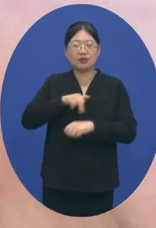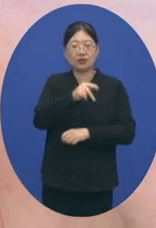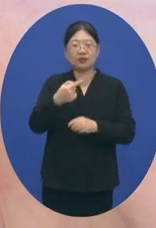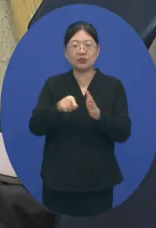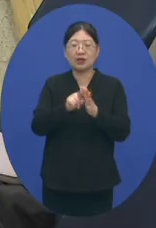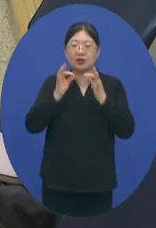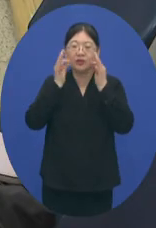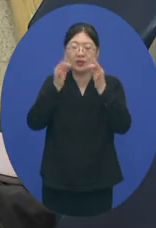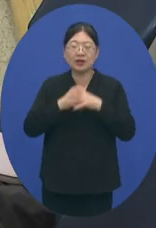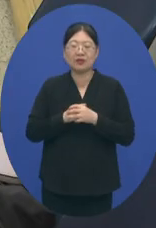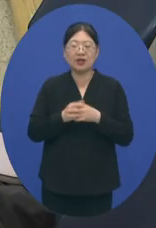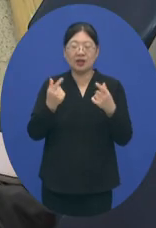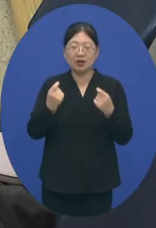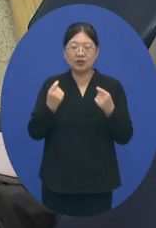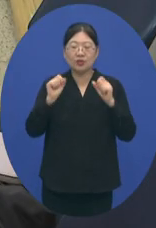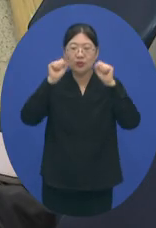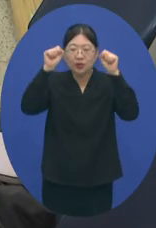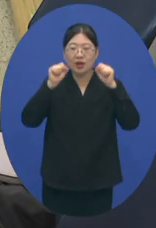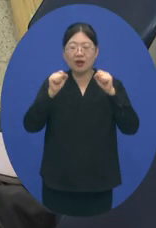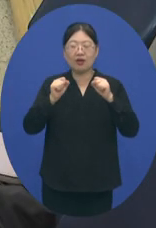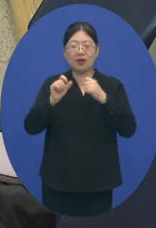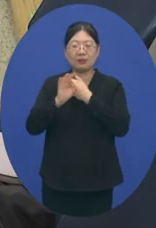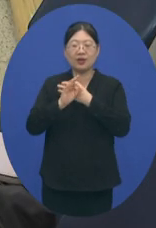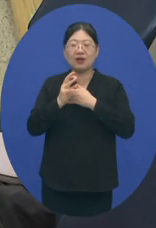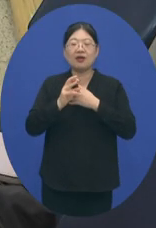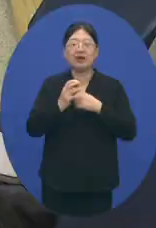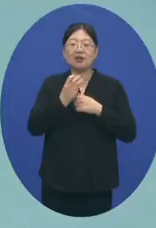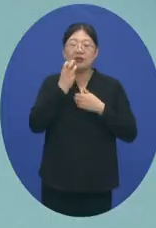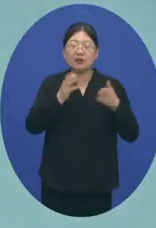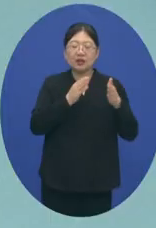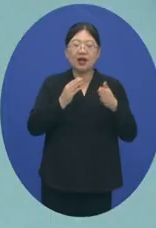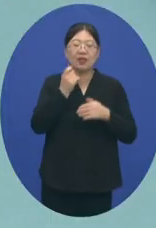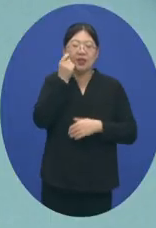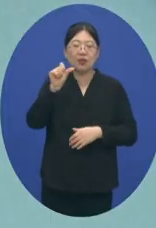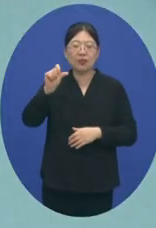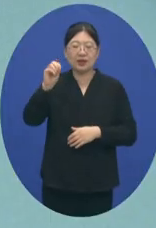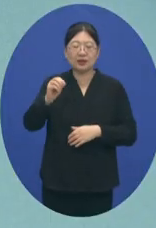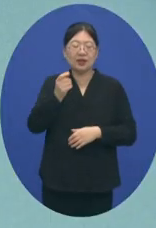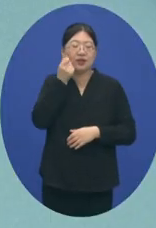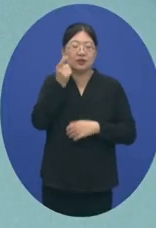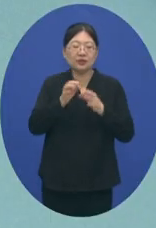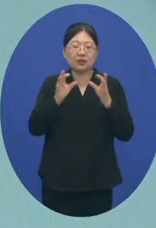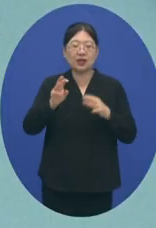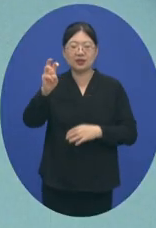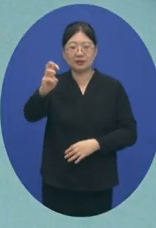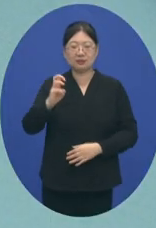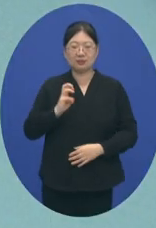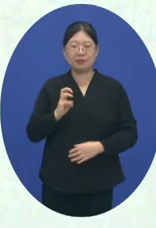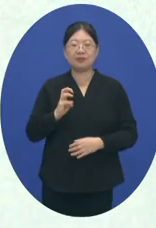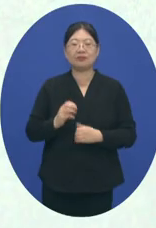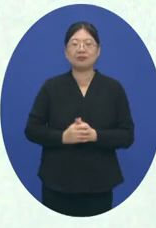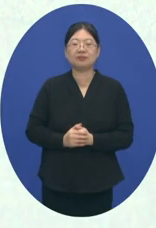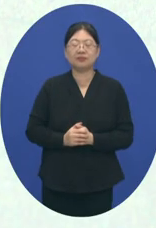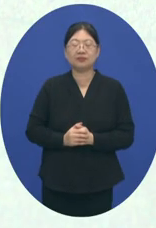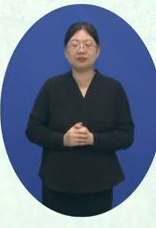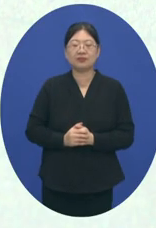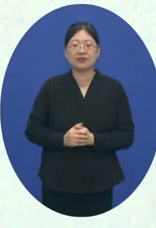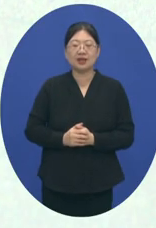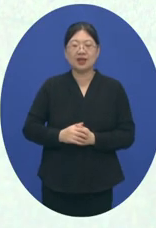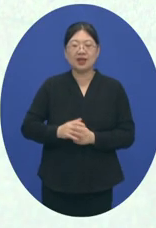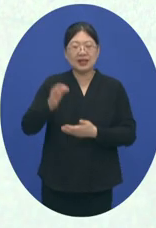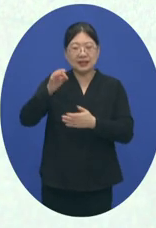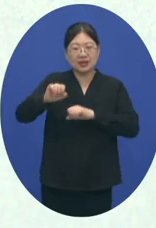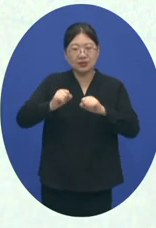노력합니다. 이렇게 운동을 하면 경기도에서 한 달에 5만 원씩, 6달 동안 30만 원을 받습니다. 가치활동을